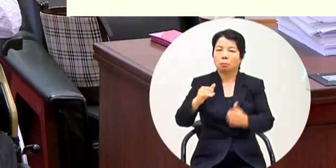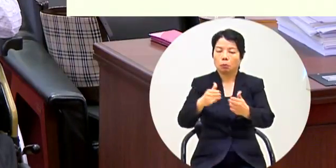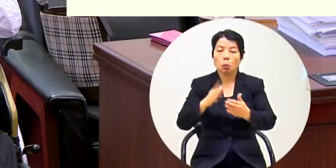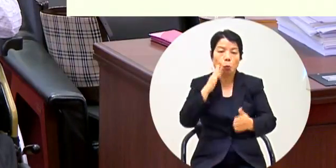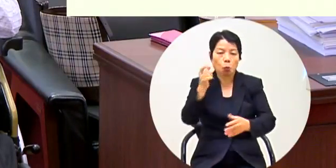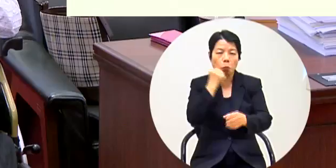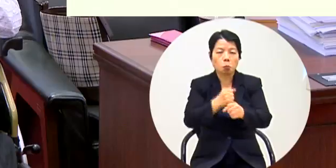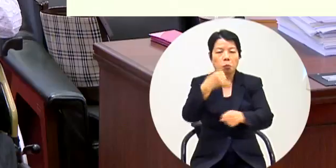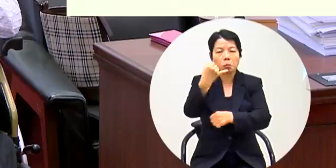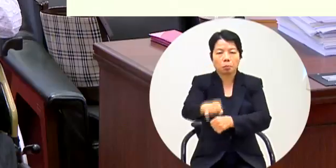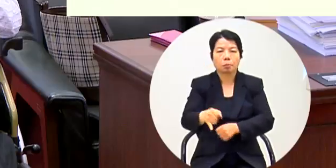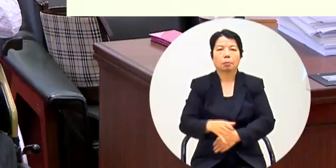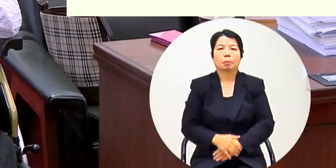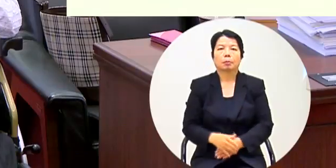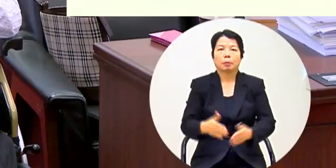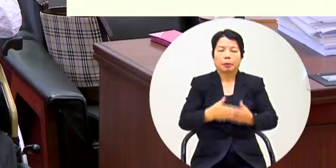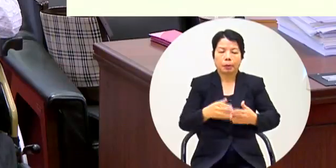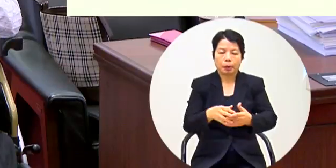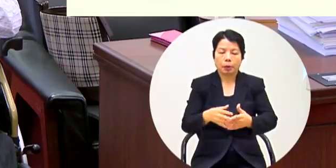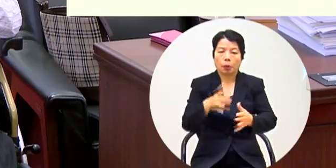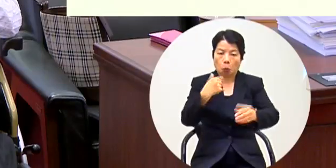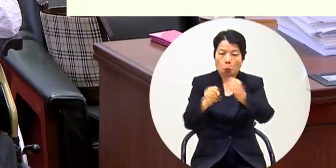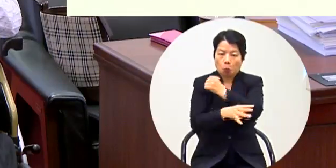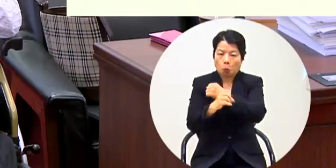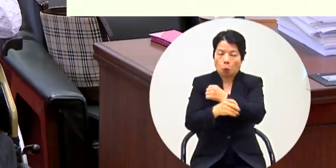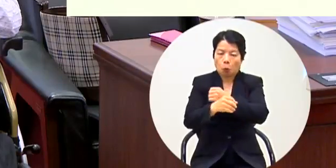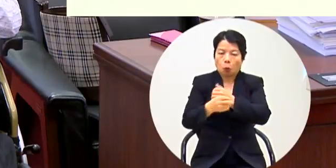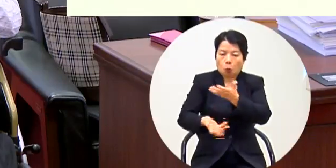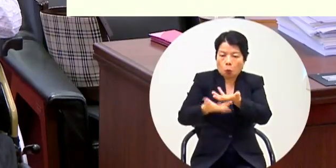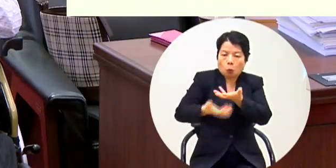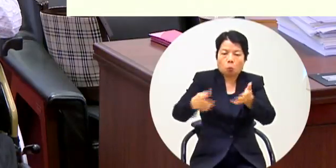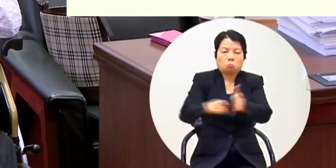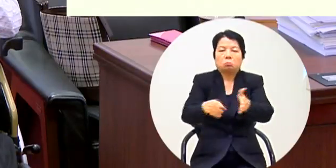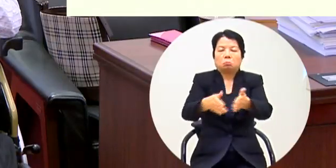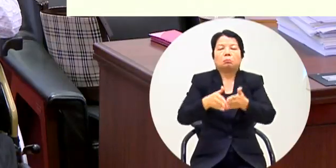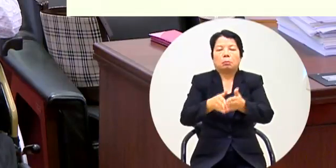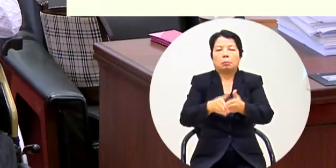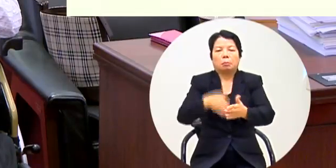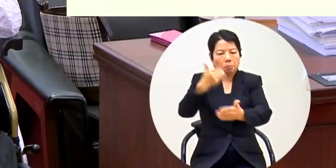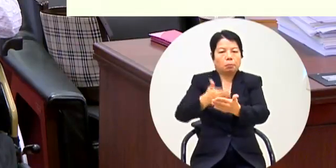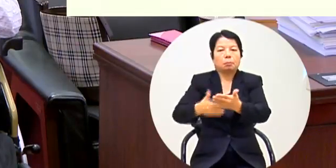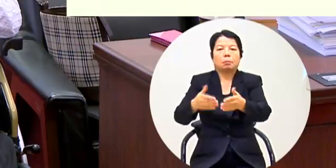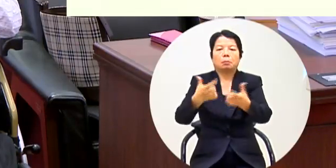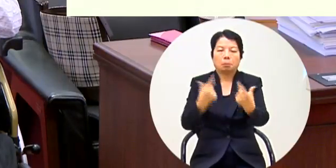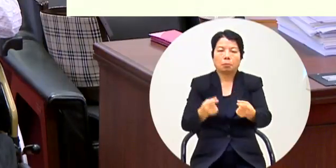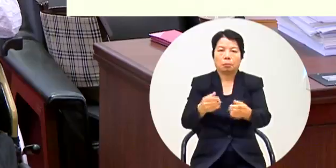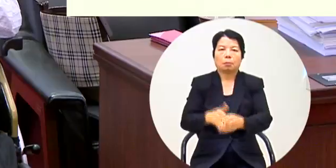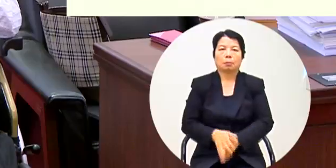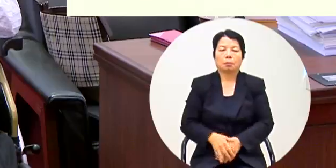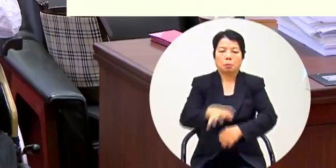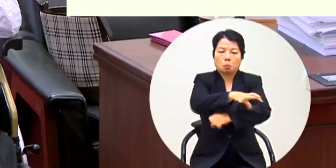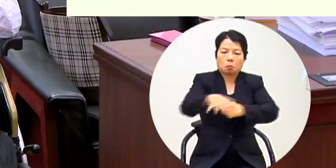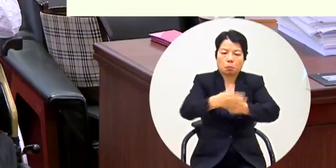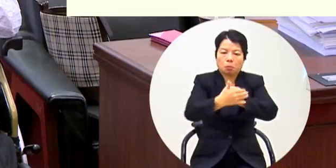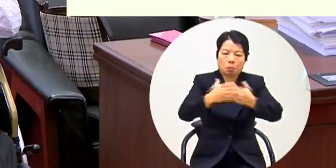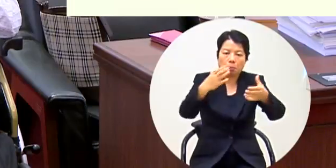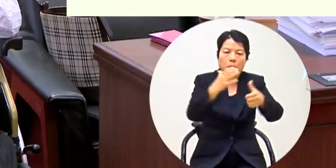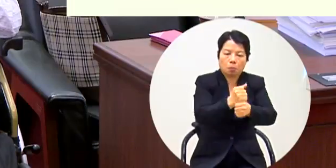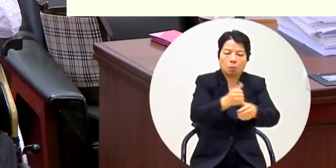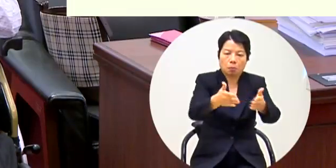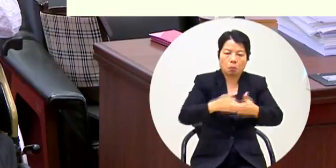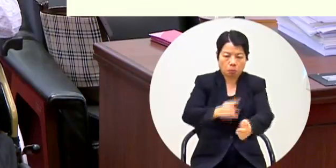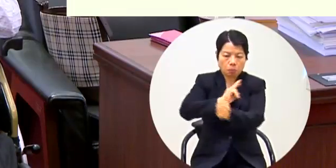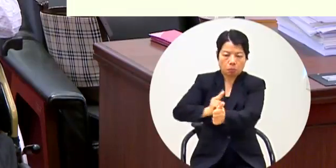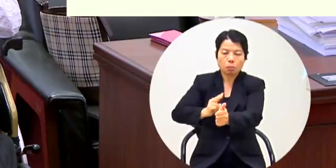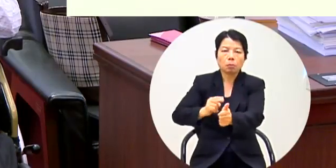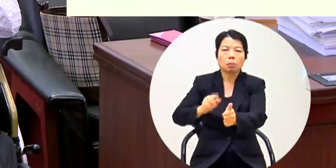的降载。好，那我觉得环保署有这样的一个指示下来，将来我们高雄市环保局在这个部分呢，可以多